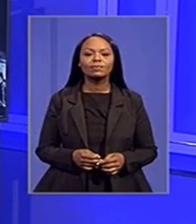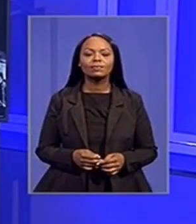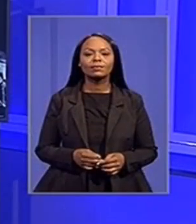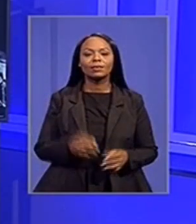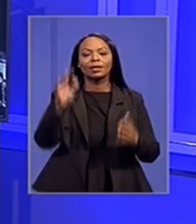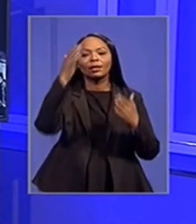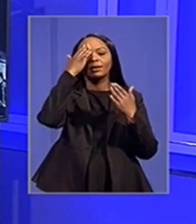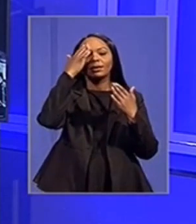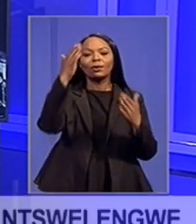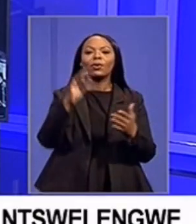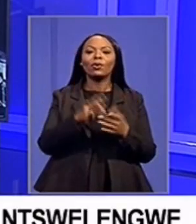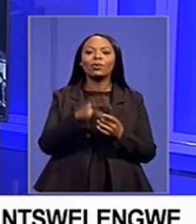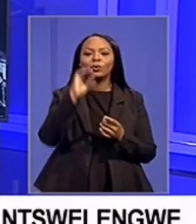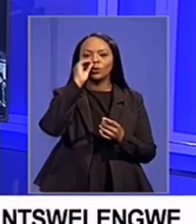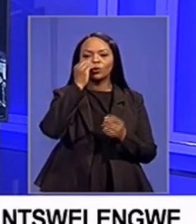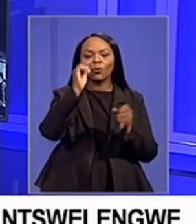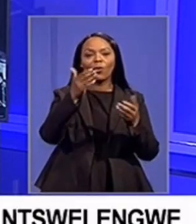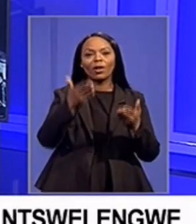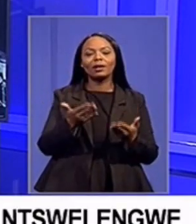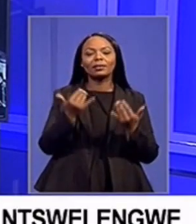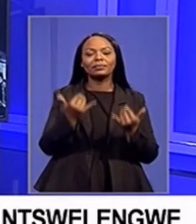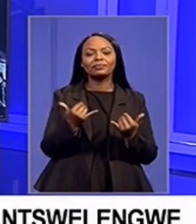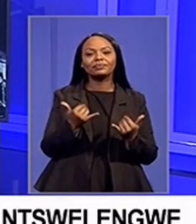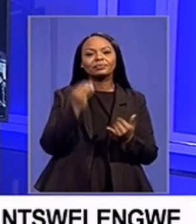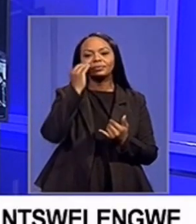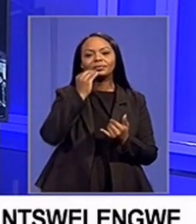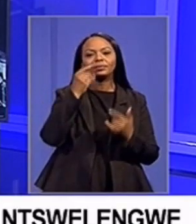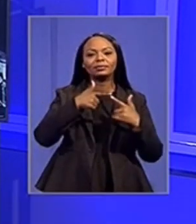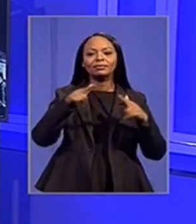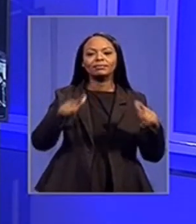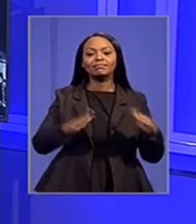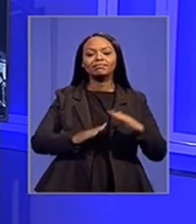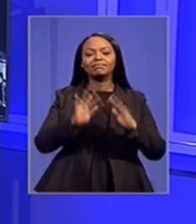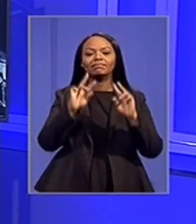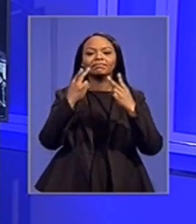Dimela mohira o amohela ditaba tsa Sesotho thapameng ena pele ke dihloho tsa tsona.